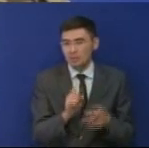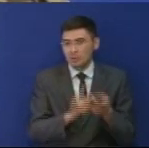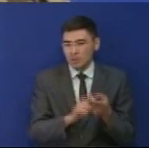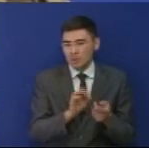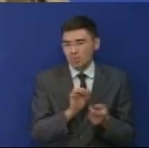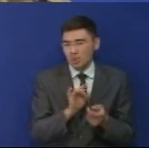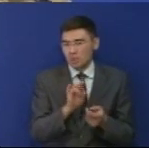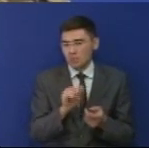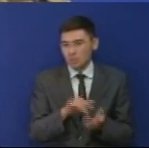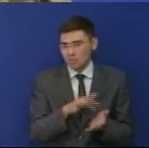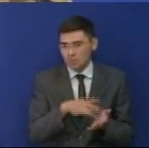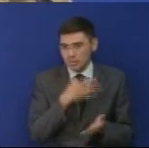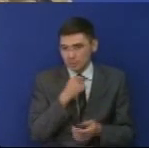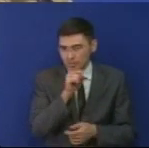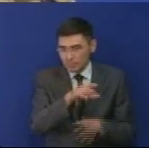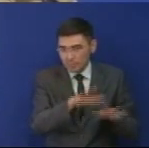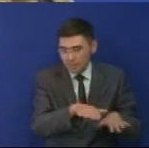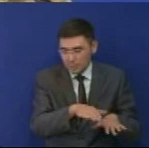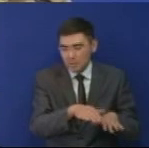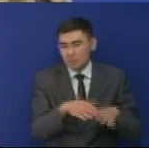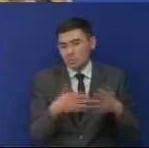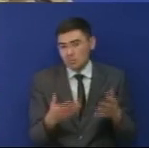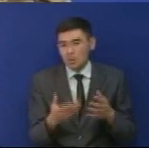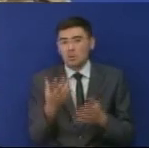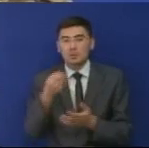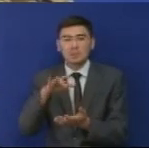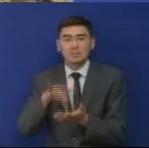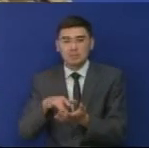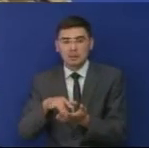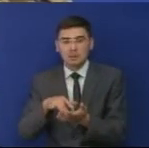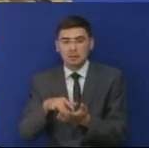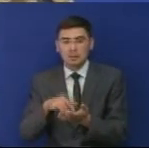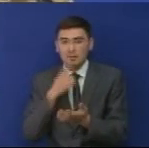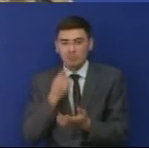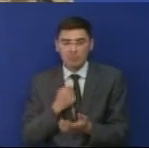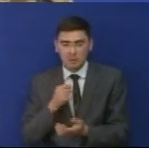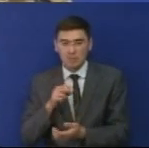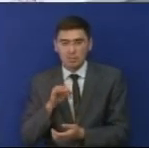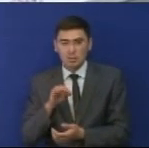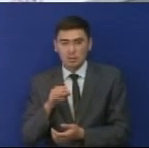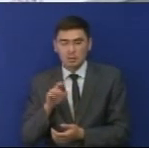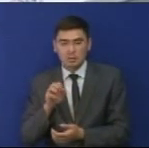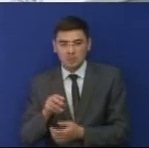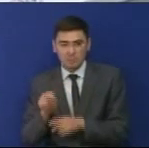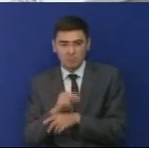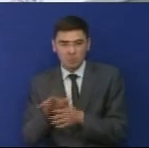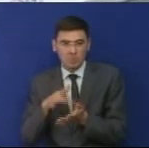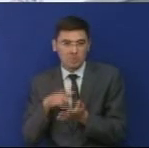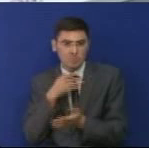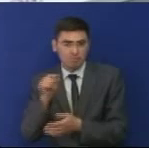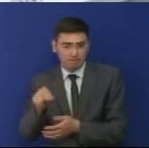обороны города Семей и, естественно, центра военно-патриотического воспитания города Семей. Специалисты